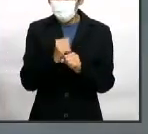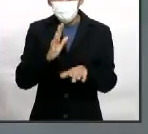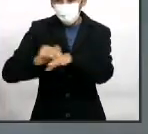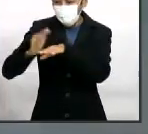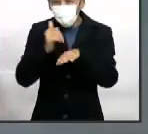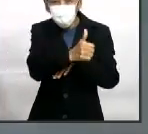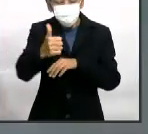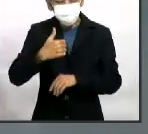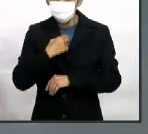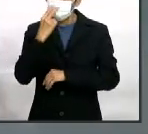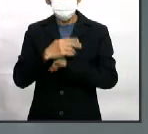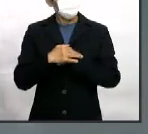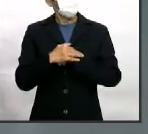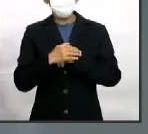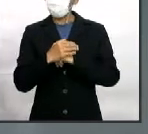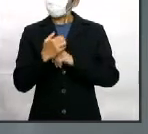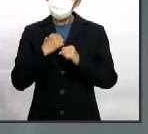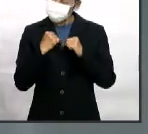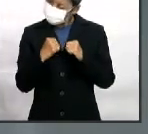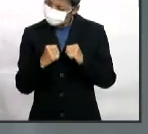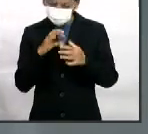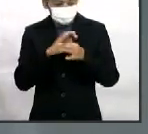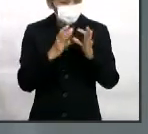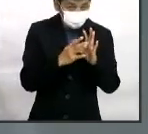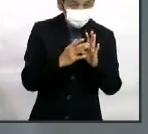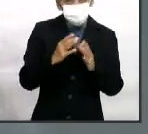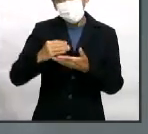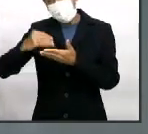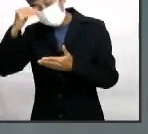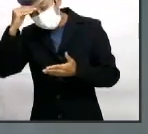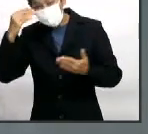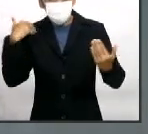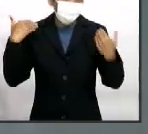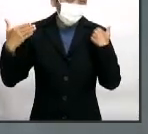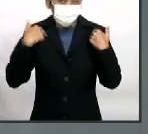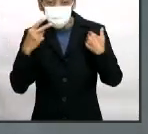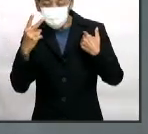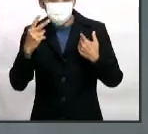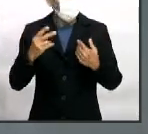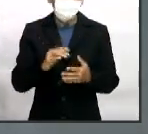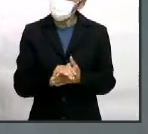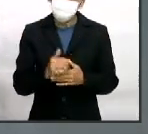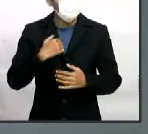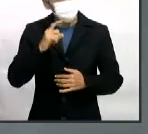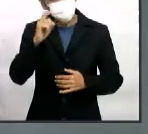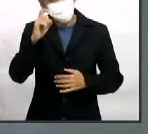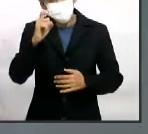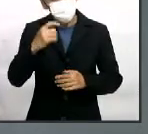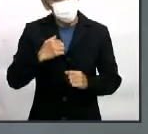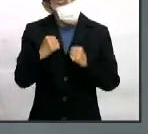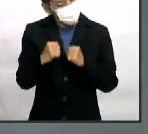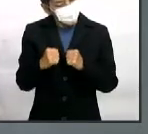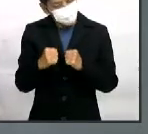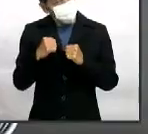ากเราเลยรู้สึกว่าเฮ้ยไม่ได้ละถ้าเราจะเอากีฬาด้วยเราจะเอาเรียนด้วยเนี่ยดูแล้วเราน่าจะไปไม่ร